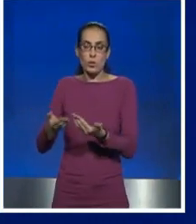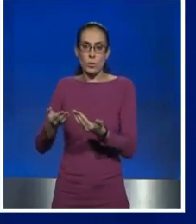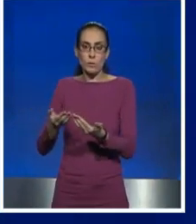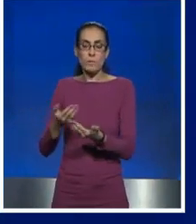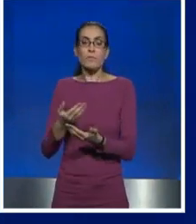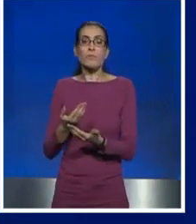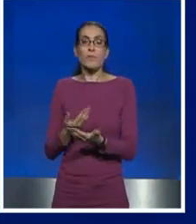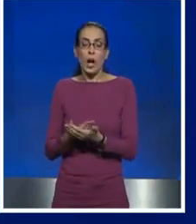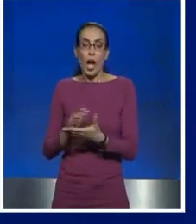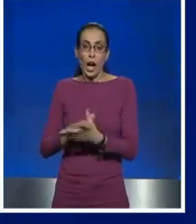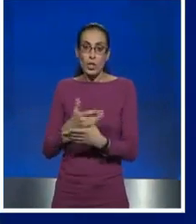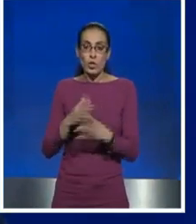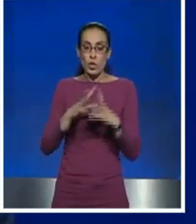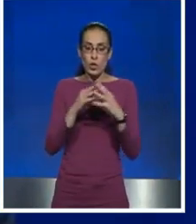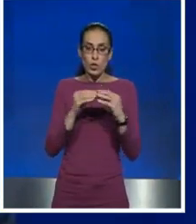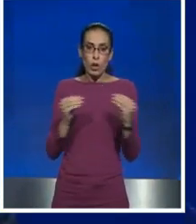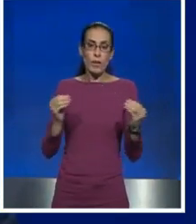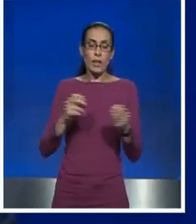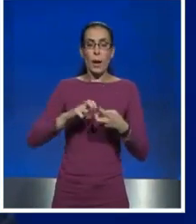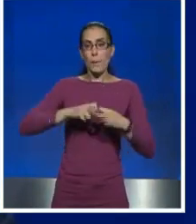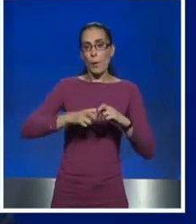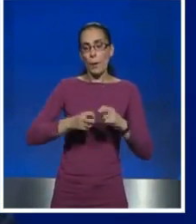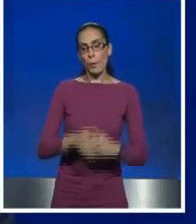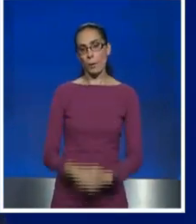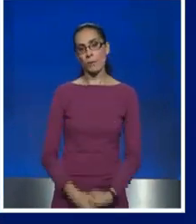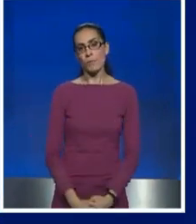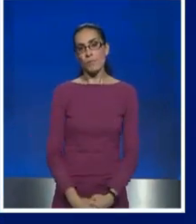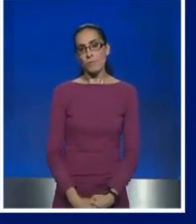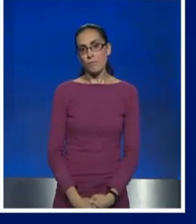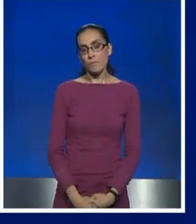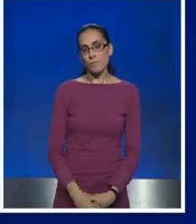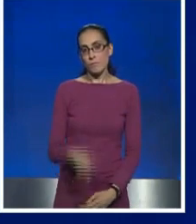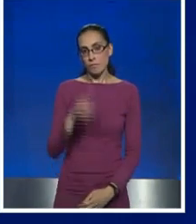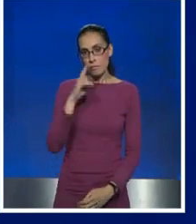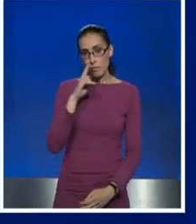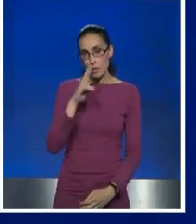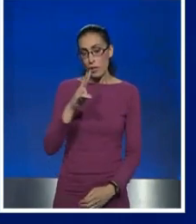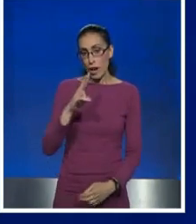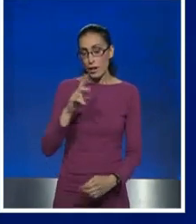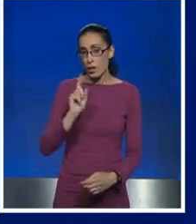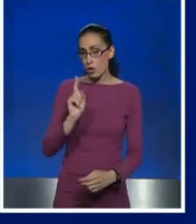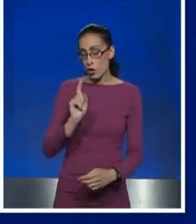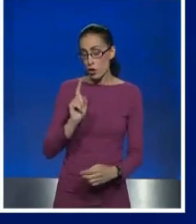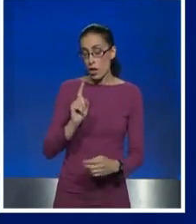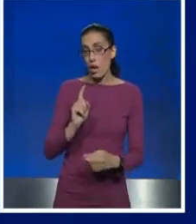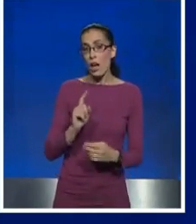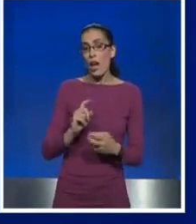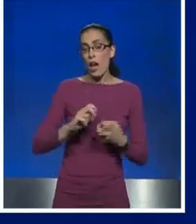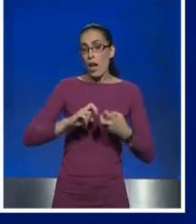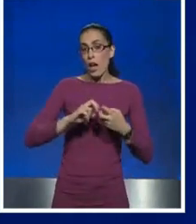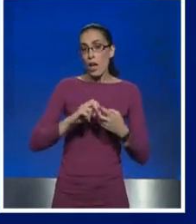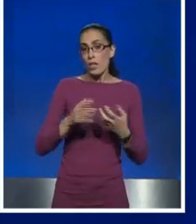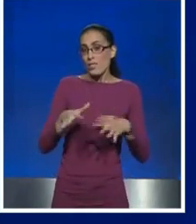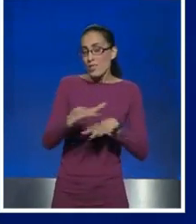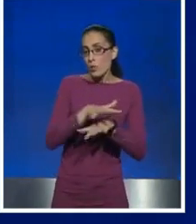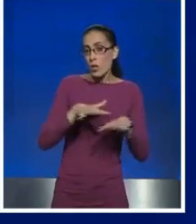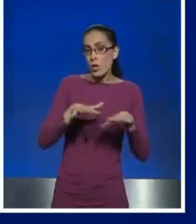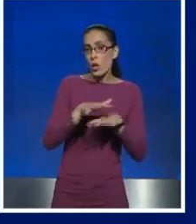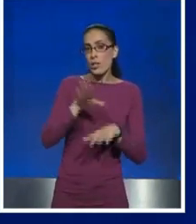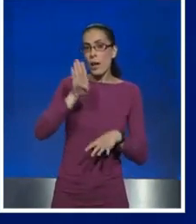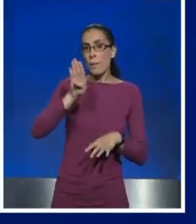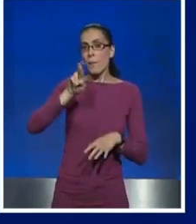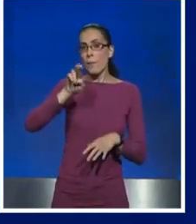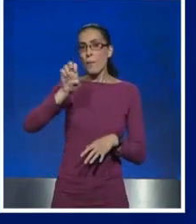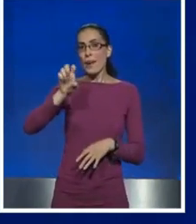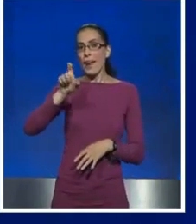problemi. Rajna diġà bis-sitwazzjoni tal-Brexit x'jista' jiġri għal pajjiż jekk jipprova